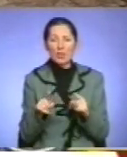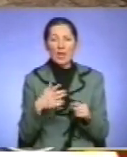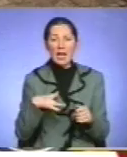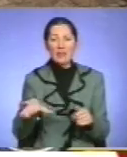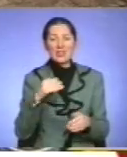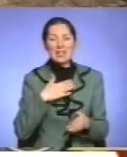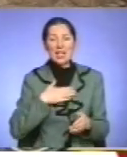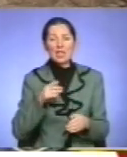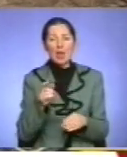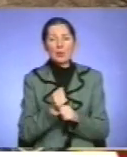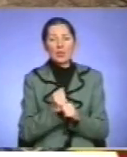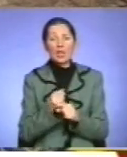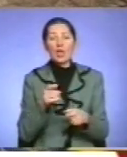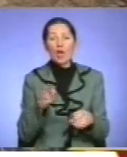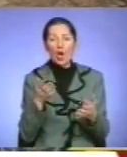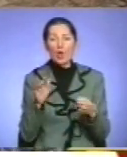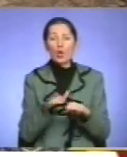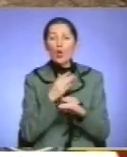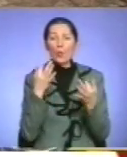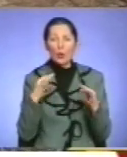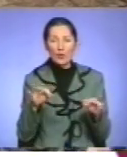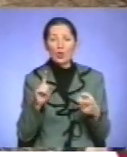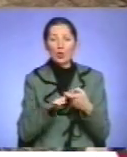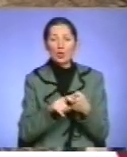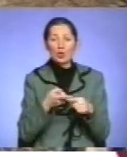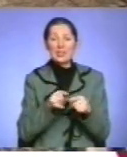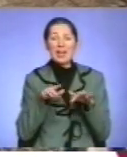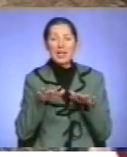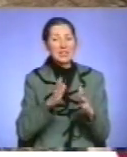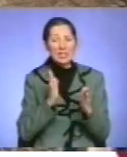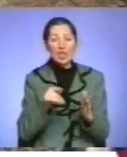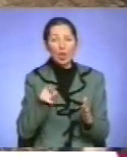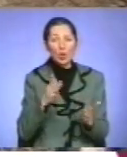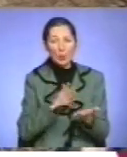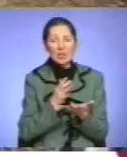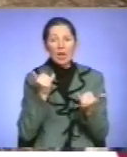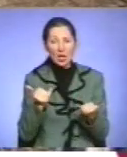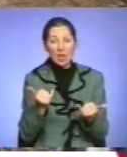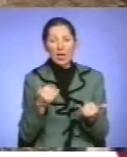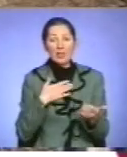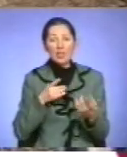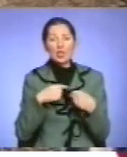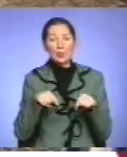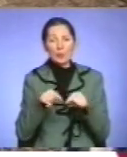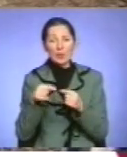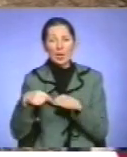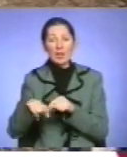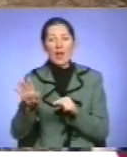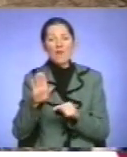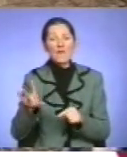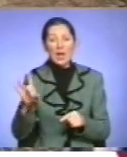працівники добровільно долучилися до тої акції. І не тільки тут, де ми зараз знаходимося, а й наші структурні підрозділи в